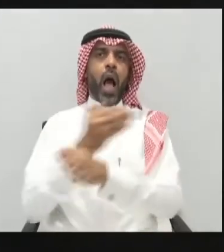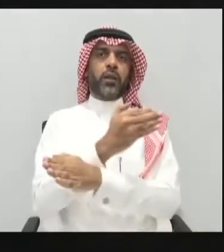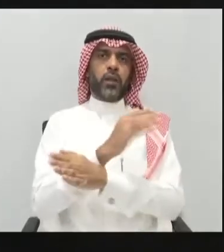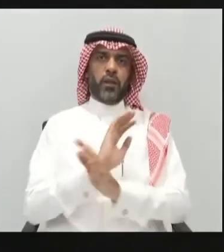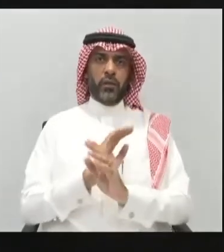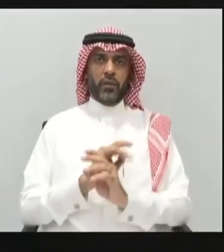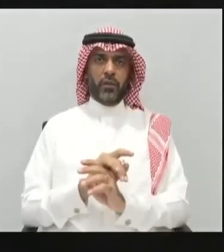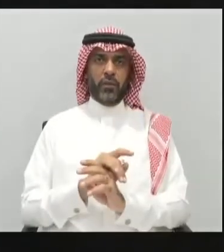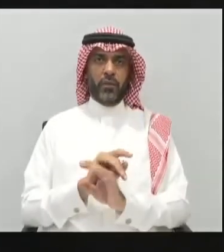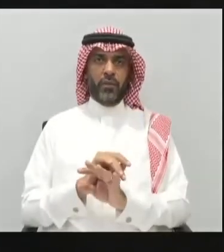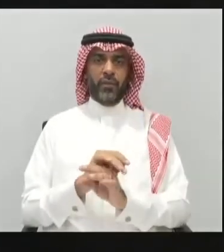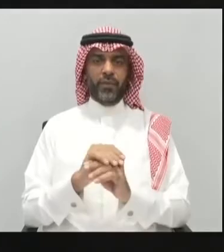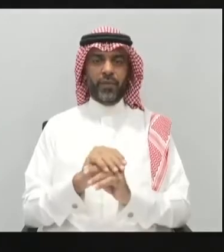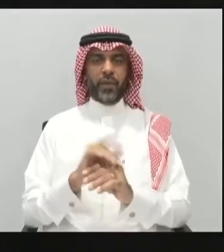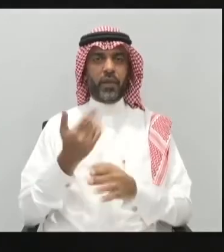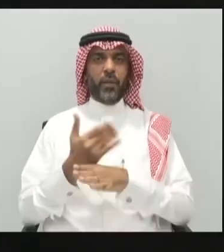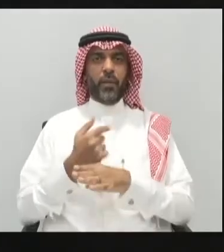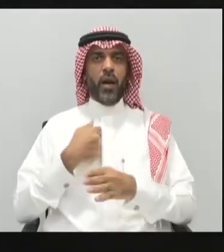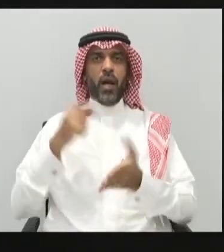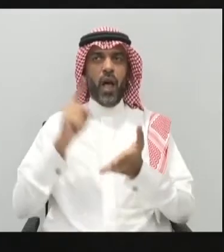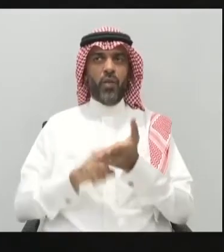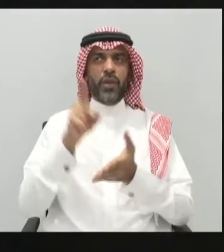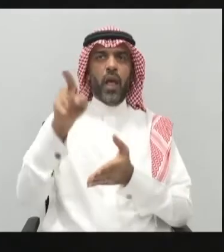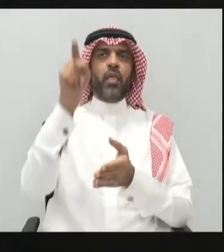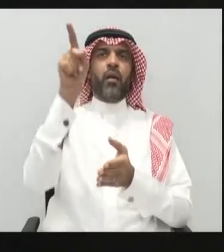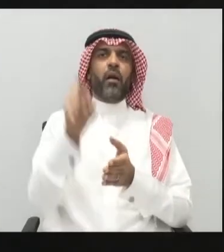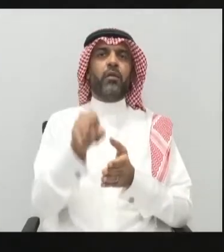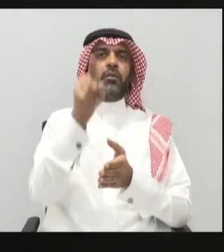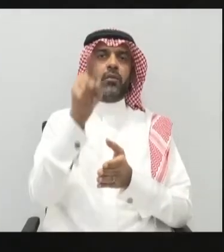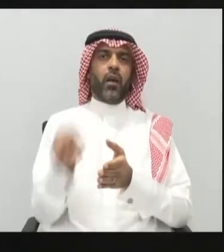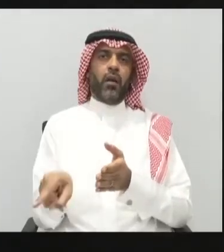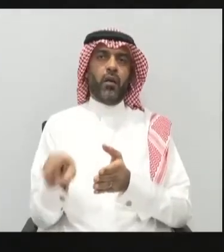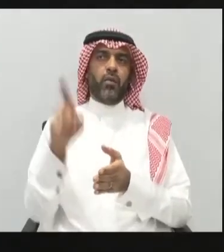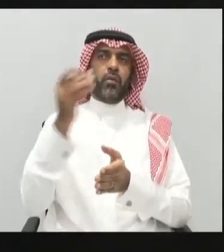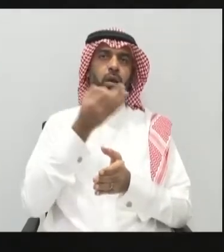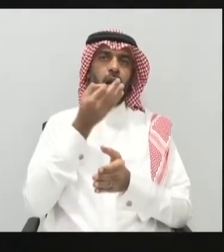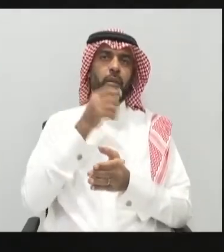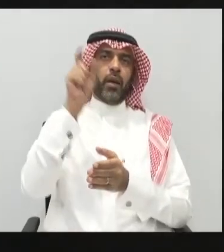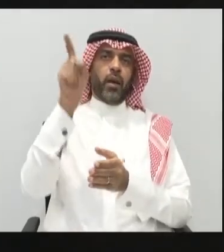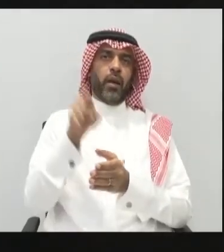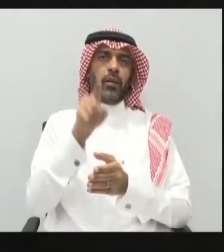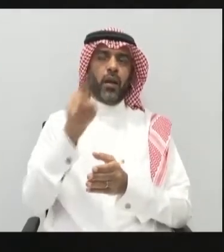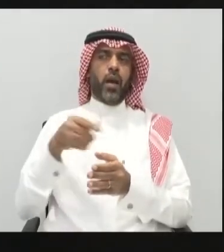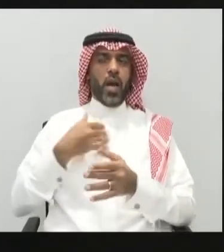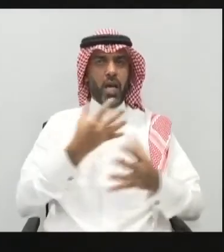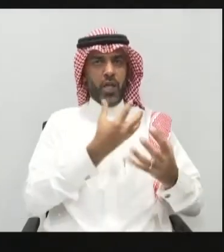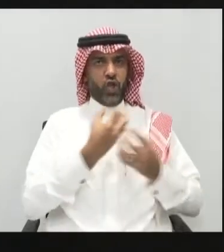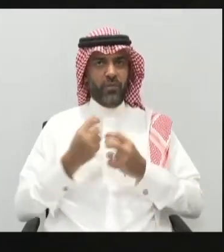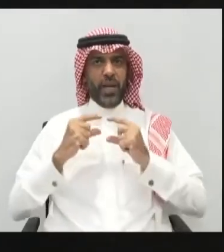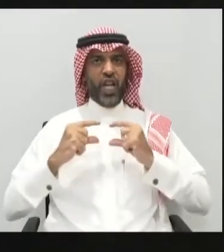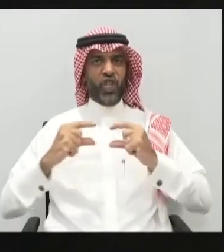لكي لكي اثبت بطلان هذا الراي ان اتي ببرهان او حجه